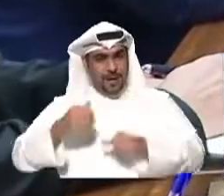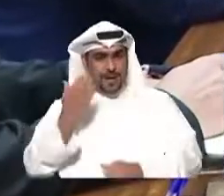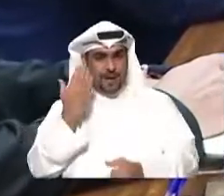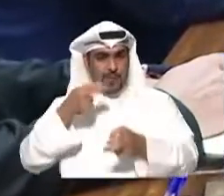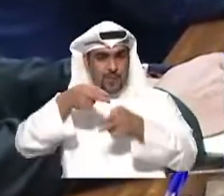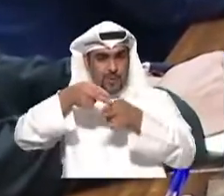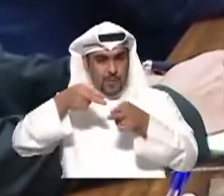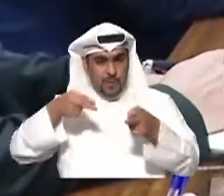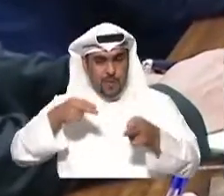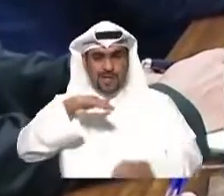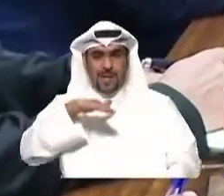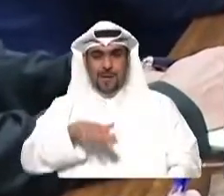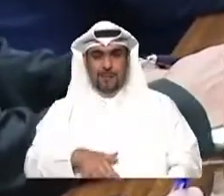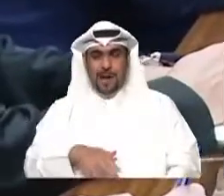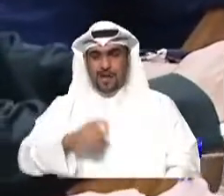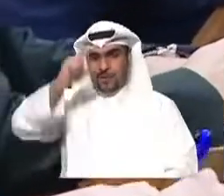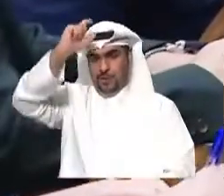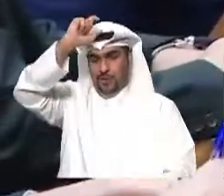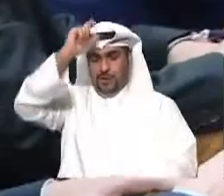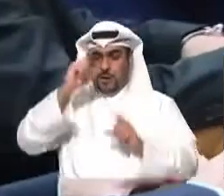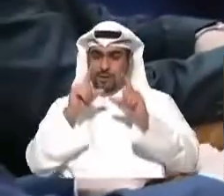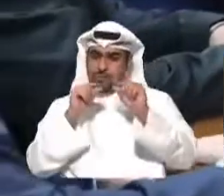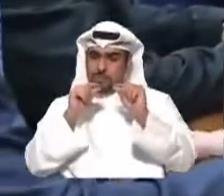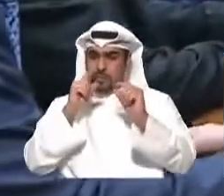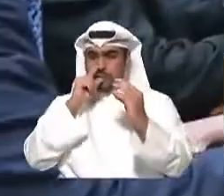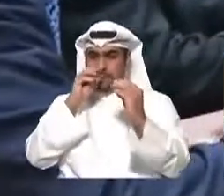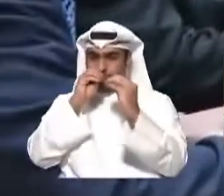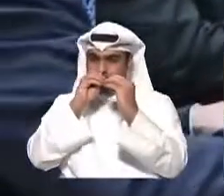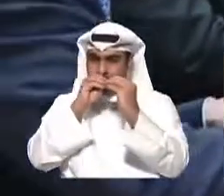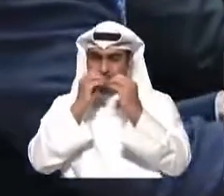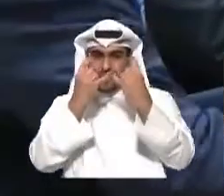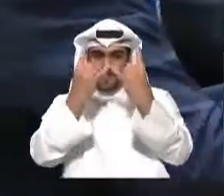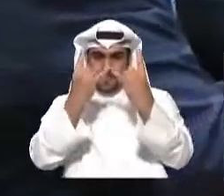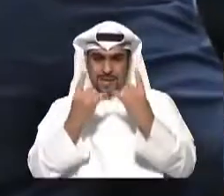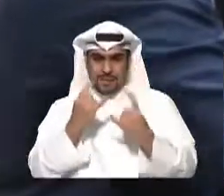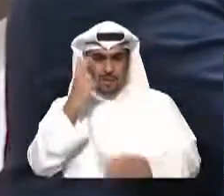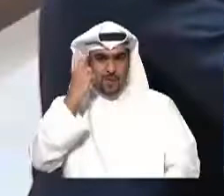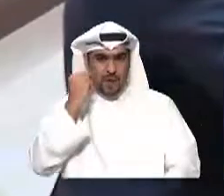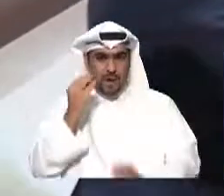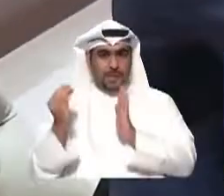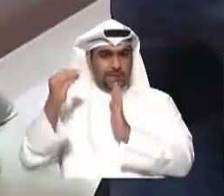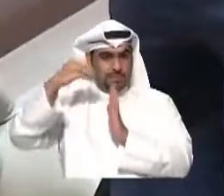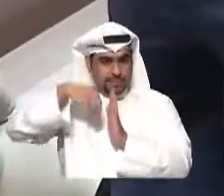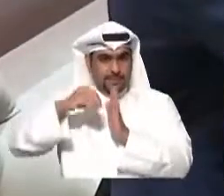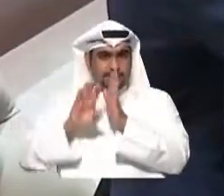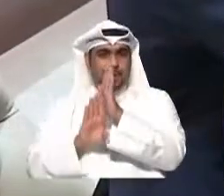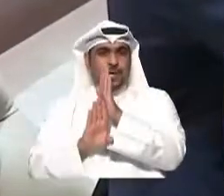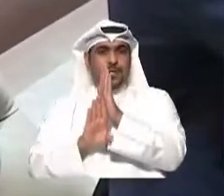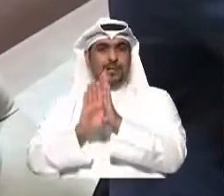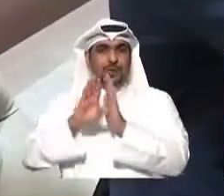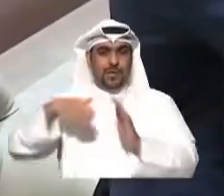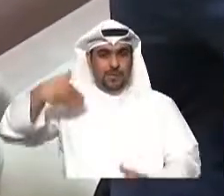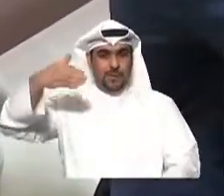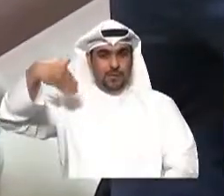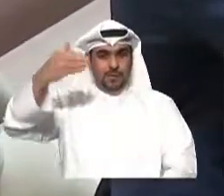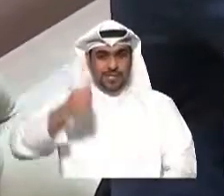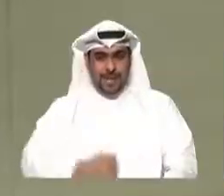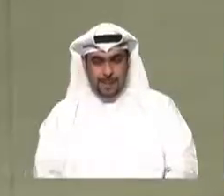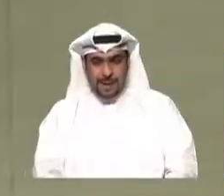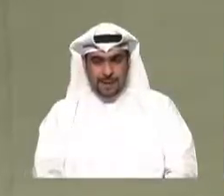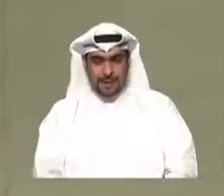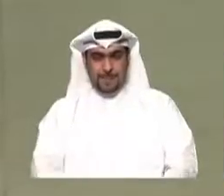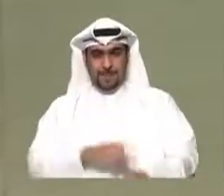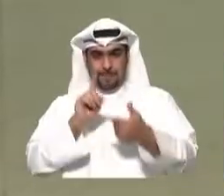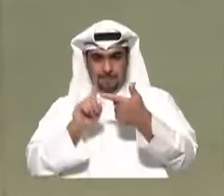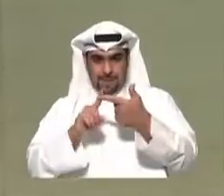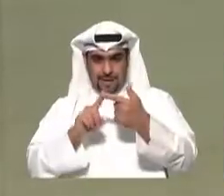المتينة والوطيدة التي تربط البلدين الصديقين وسبل تعزيزها وتطويرها في مختلف المجالات، بالإضافة